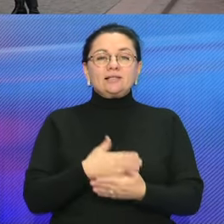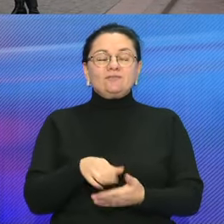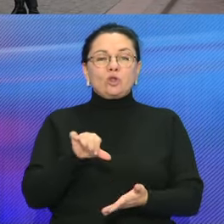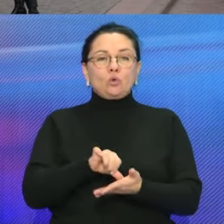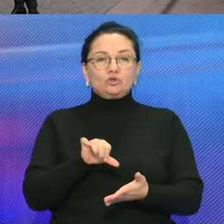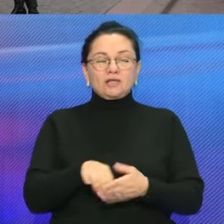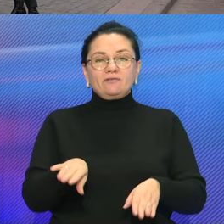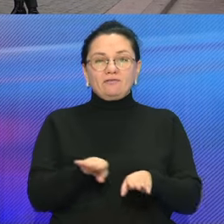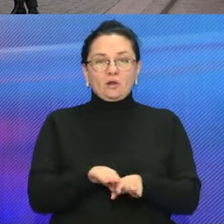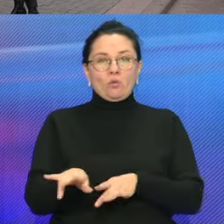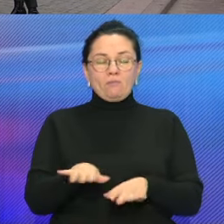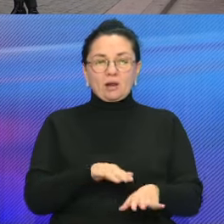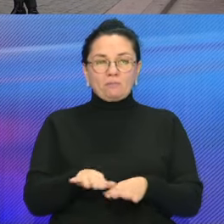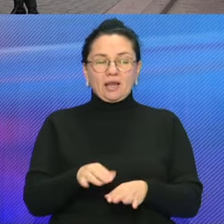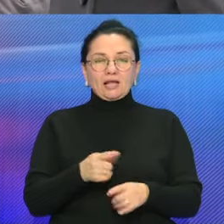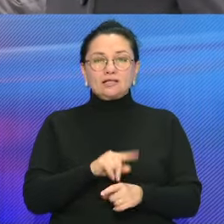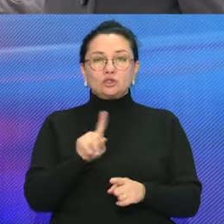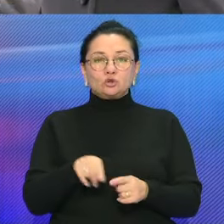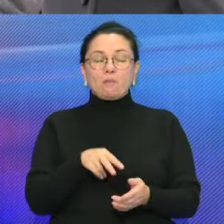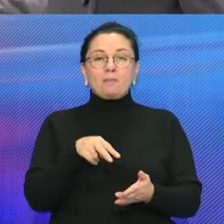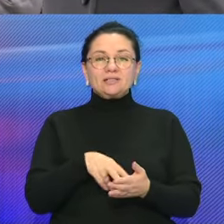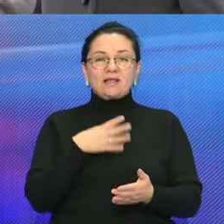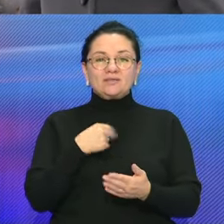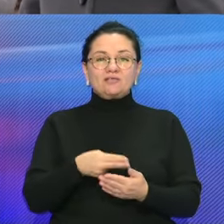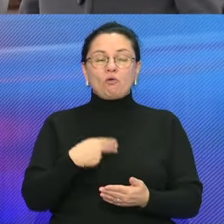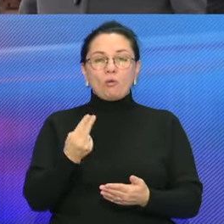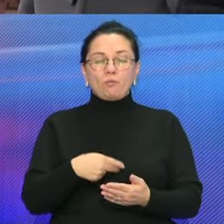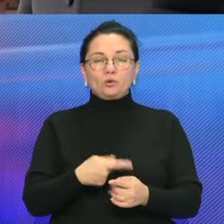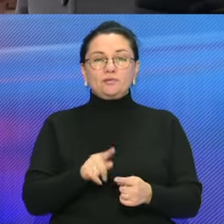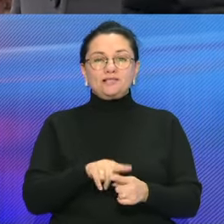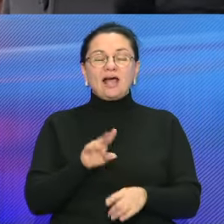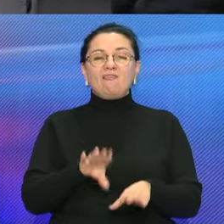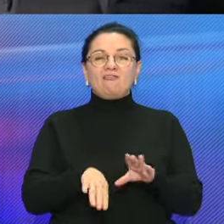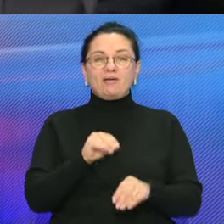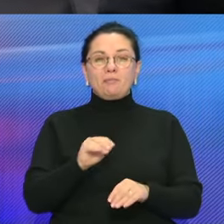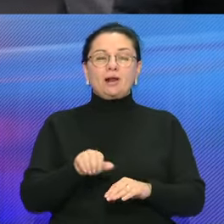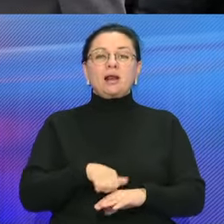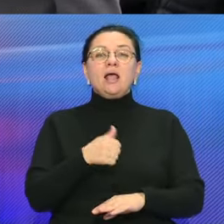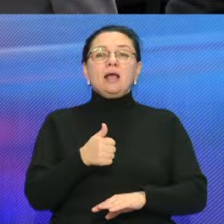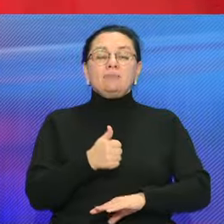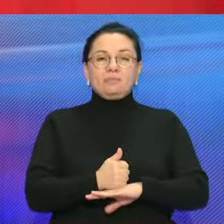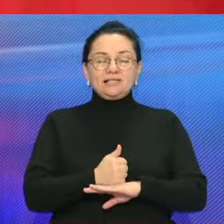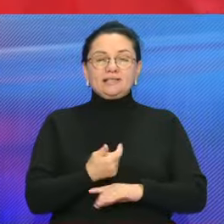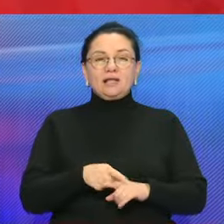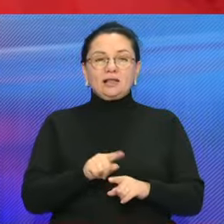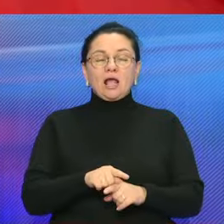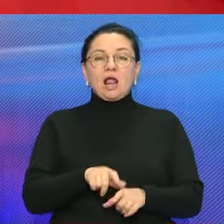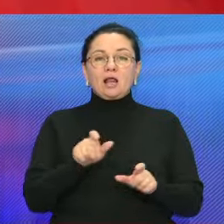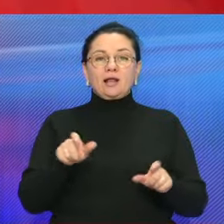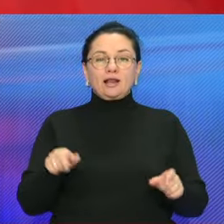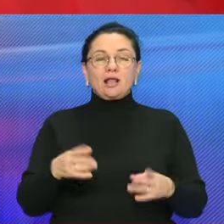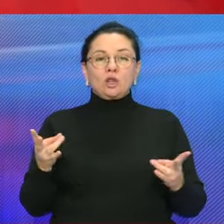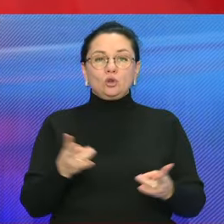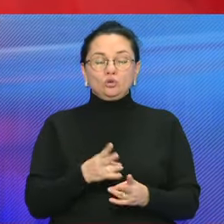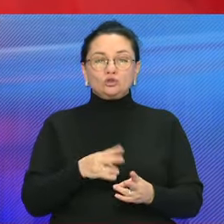этапе электаральнай кампаніі. Каб паставіць свой подпіс за вылучэнне кандыдатаў у прэзідэнты, грамадзянам нават даводзіцца